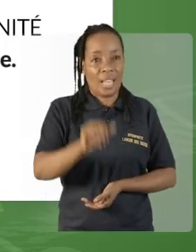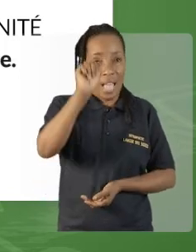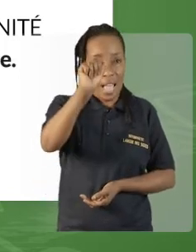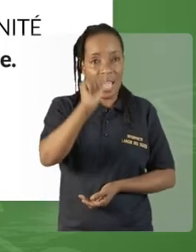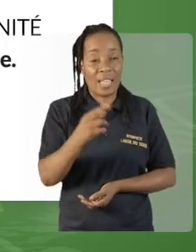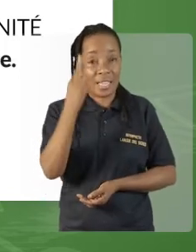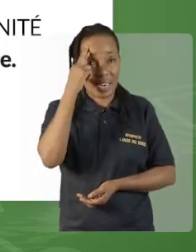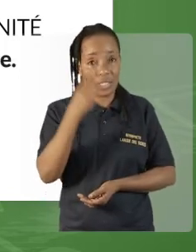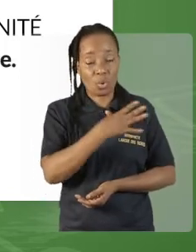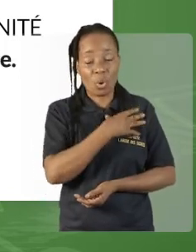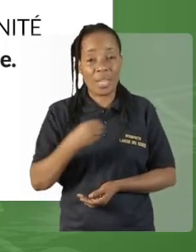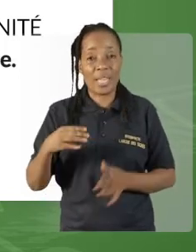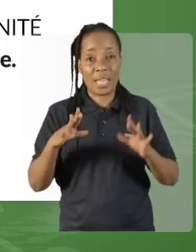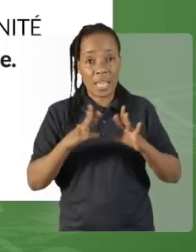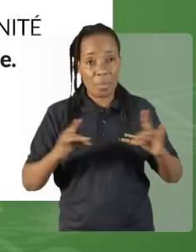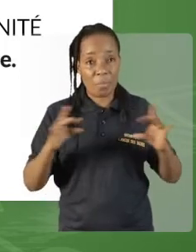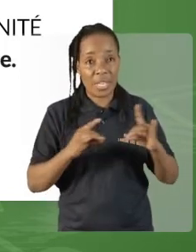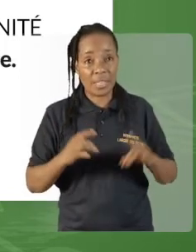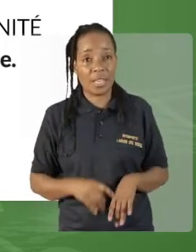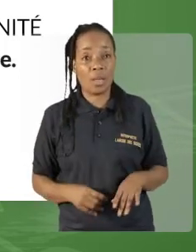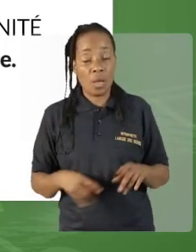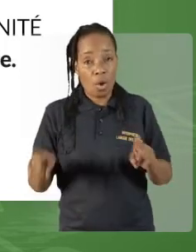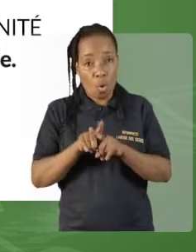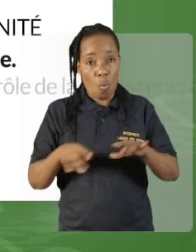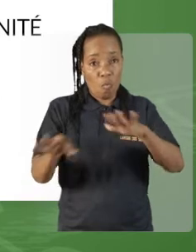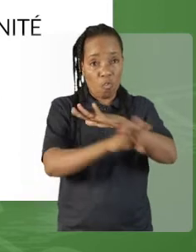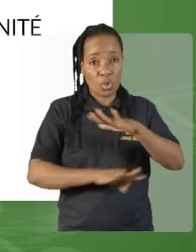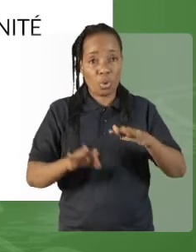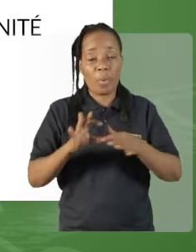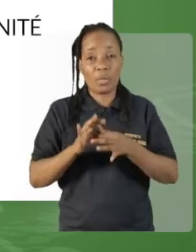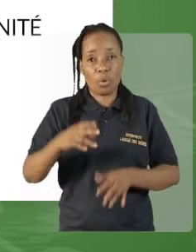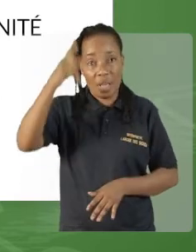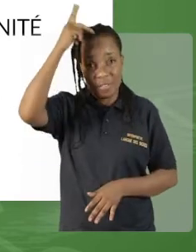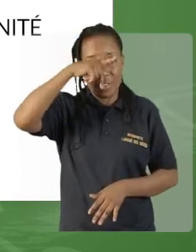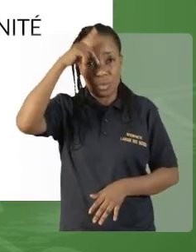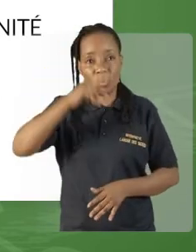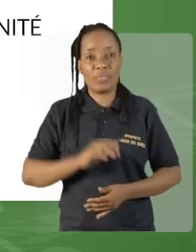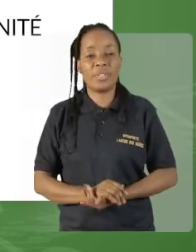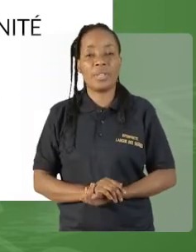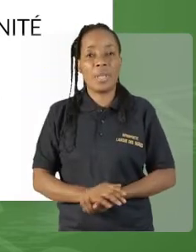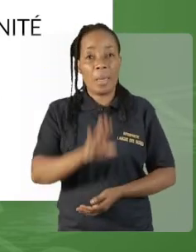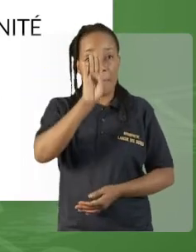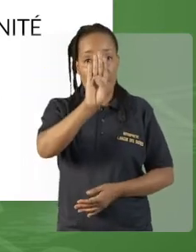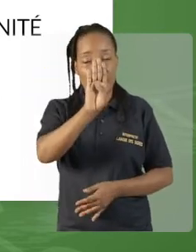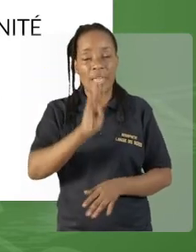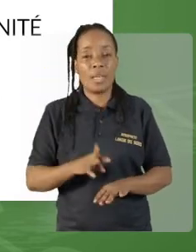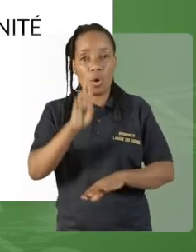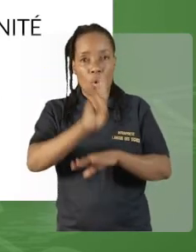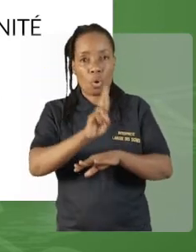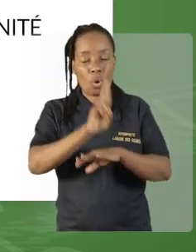et le mythe comme fondement de la philosophie. En B, le rôle de la philosophie